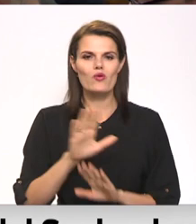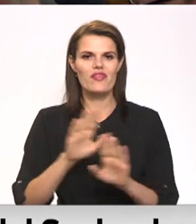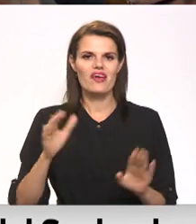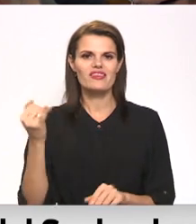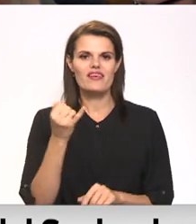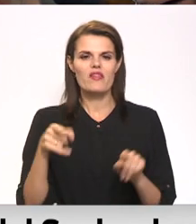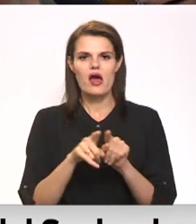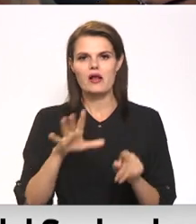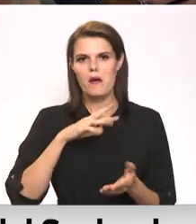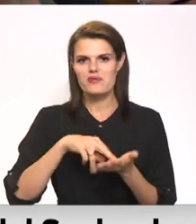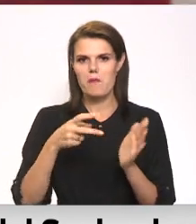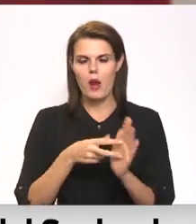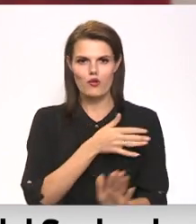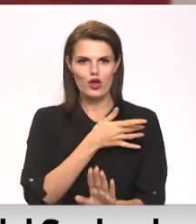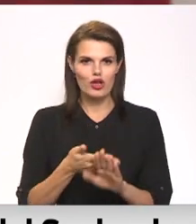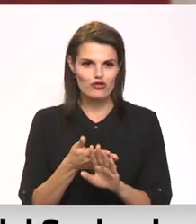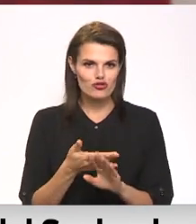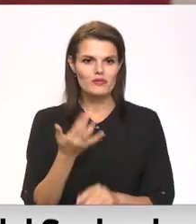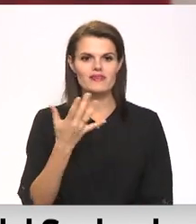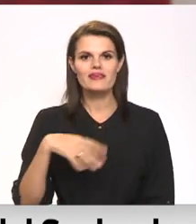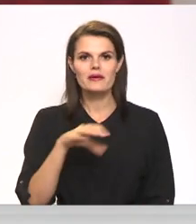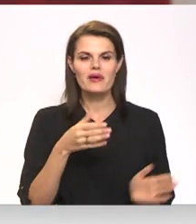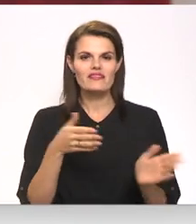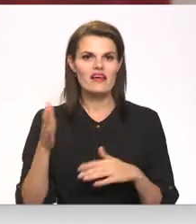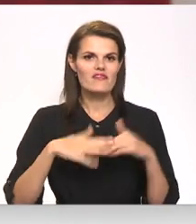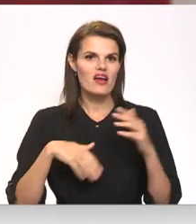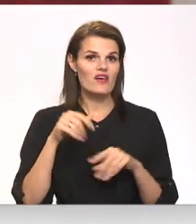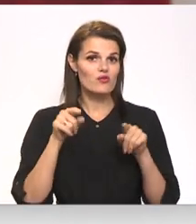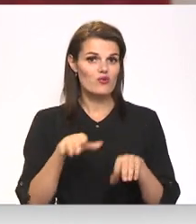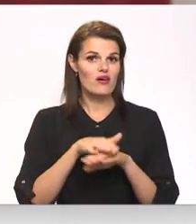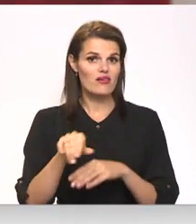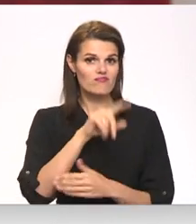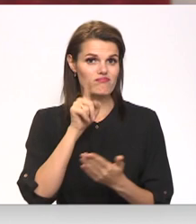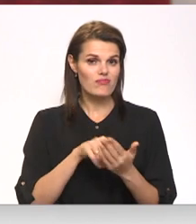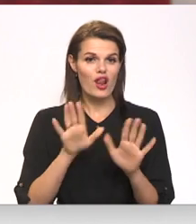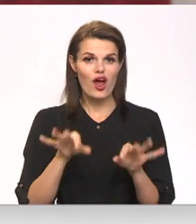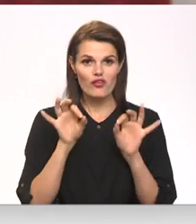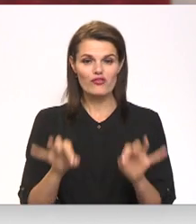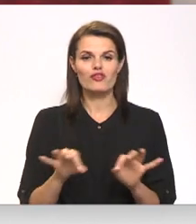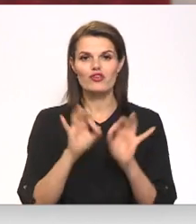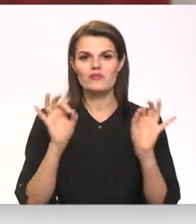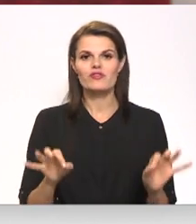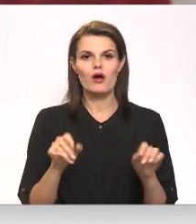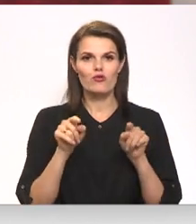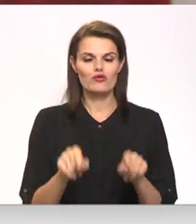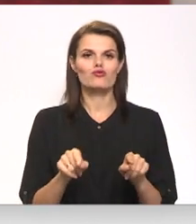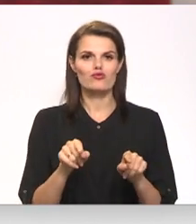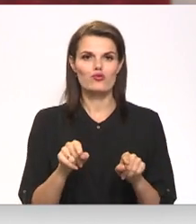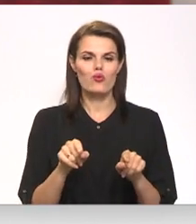janvārī, kā tika paredzēts līdz šim. Cik mēs esam gatavi kvalitatīvi to realizēt, un tā, lai tiešām uzsākot